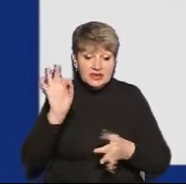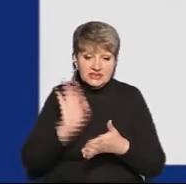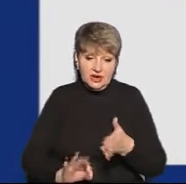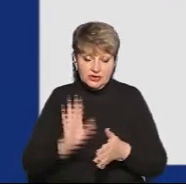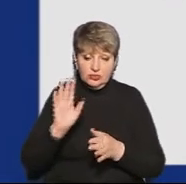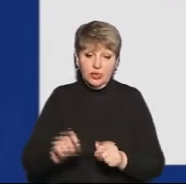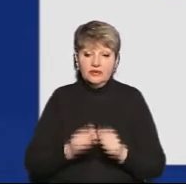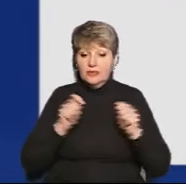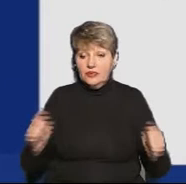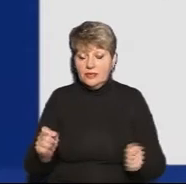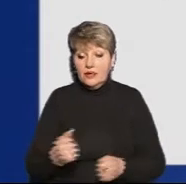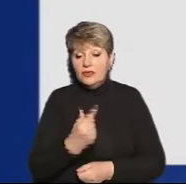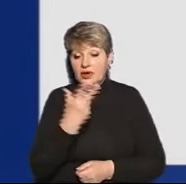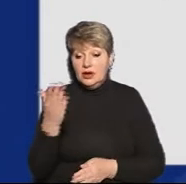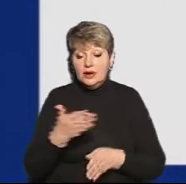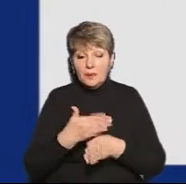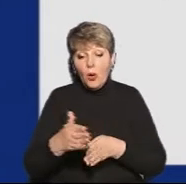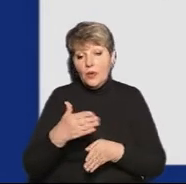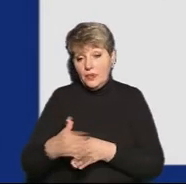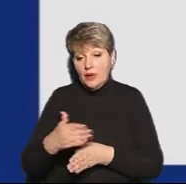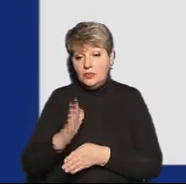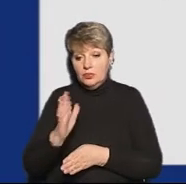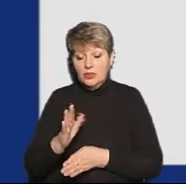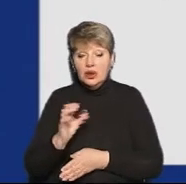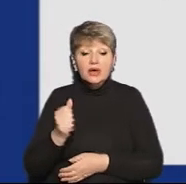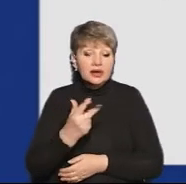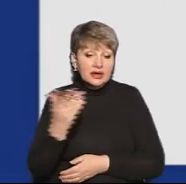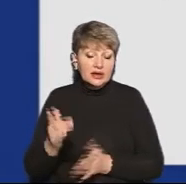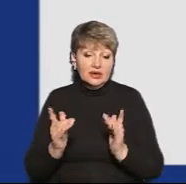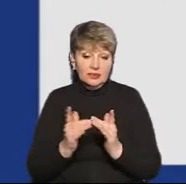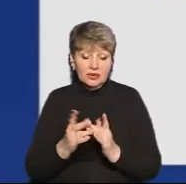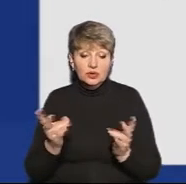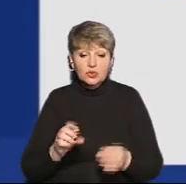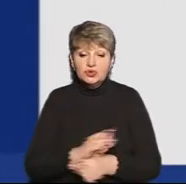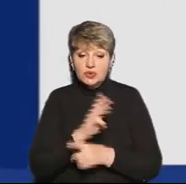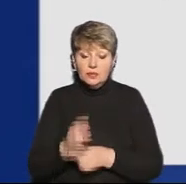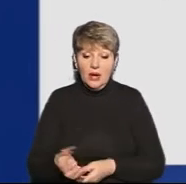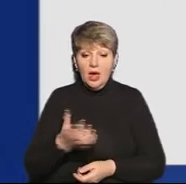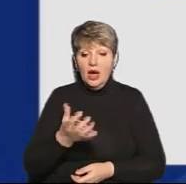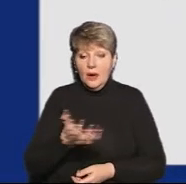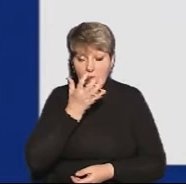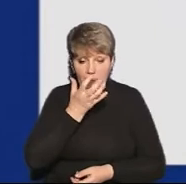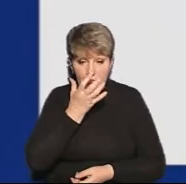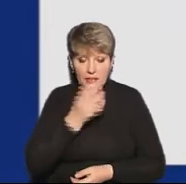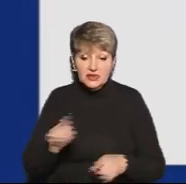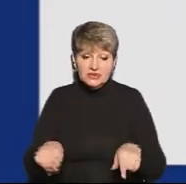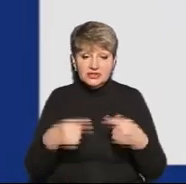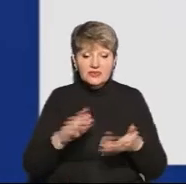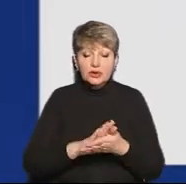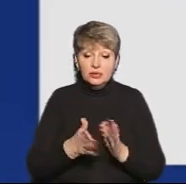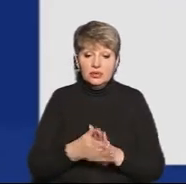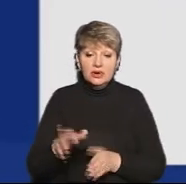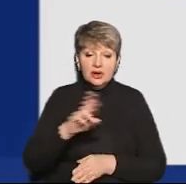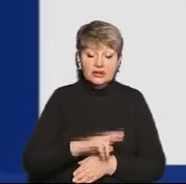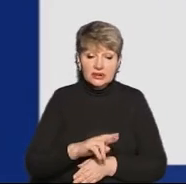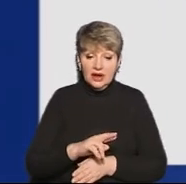відкрита велика кількість ліжок, а поступово, поетапно. І цю кількість ліжок потрібно забезпечити киснем і потрібно створити умови для роботи